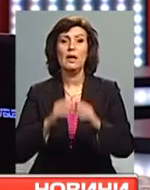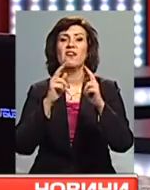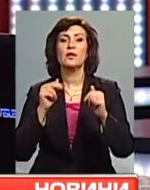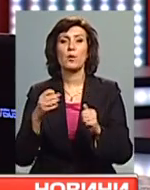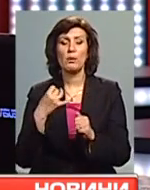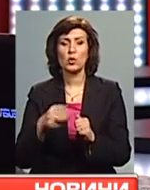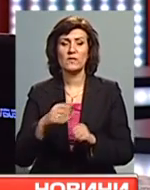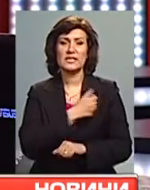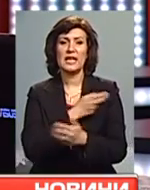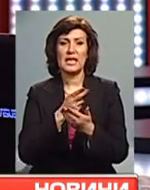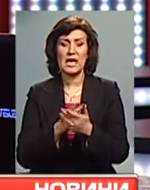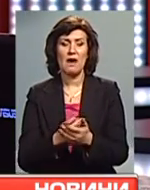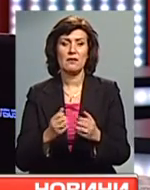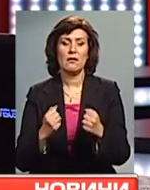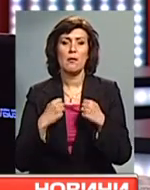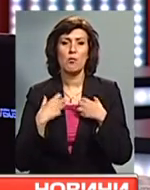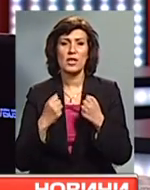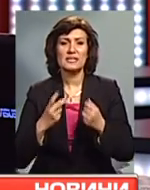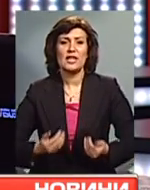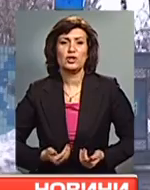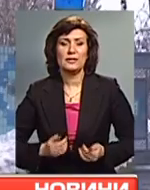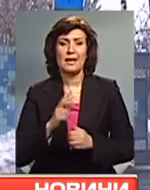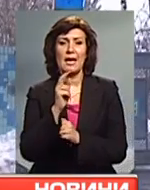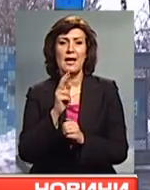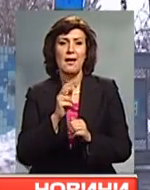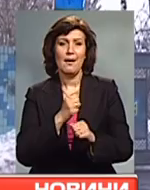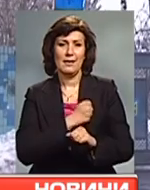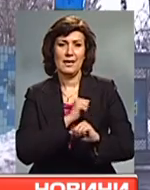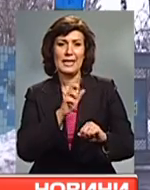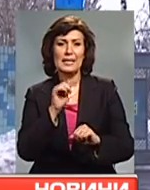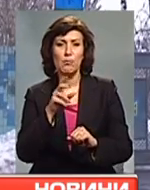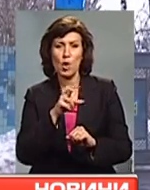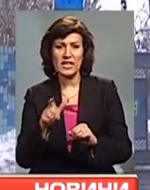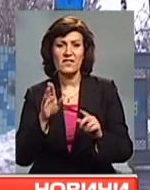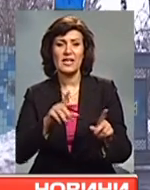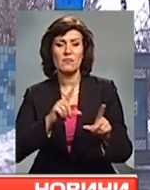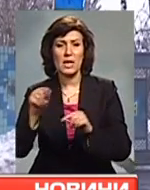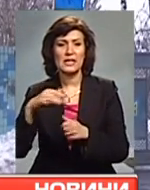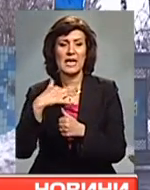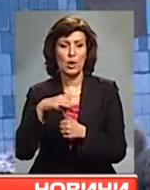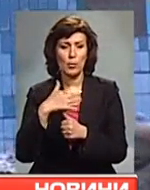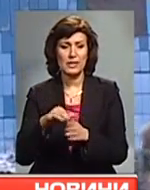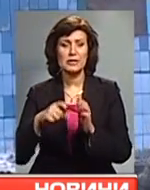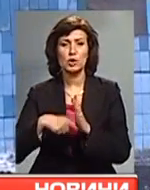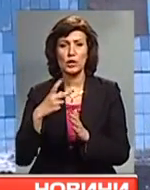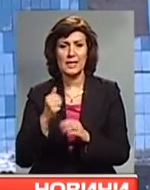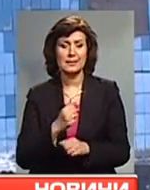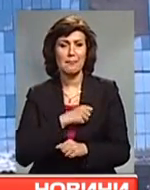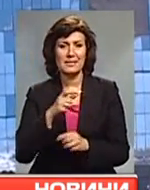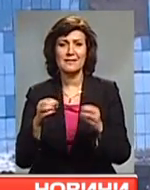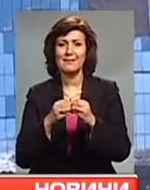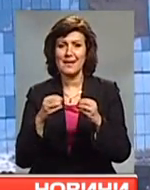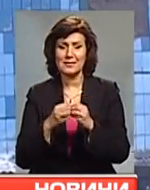У Дніпропетровській лікарні борються за життя кіборгів, які вчора доправили до туди на гелікоптерах з Донецька.